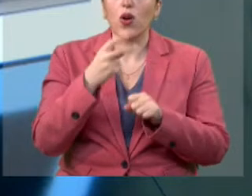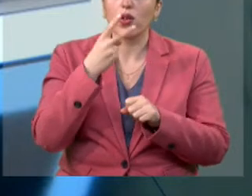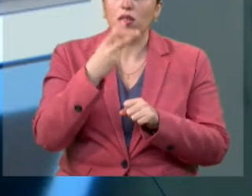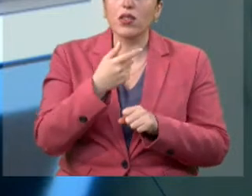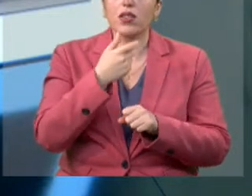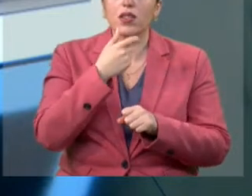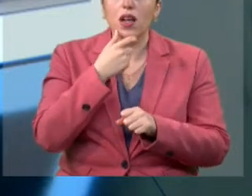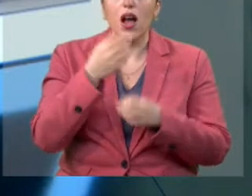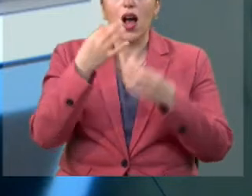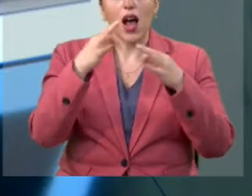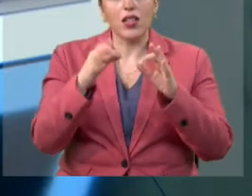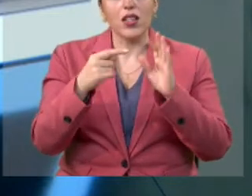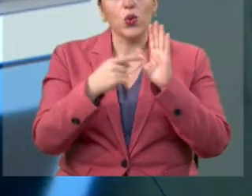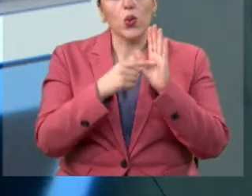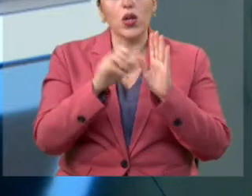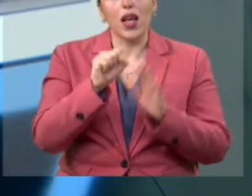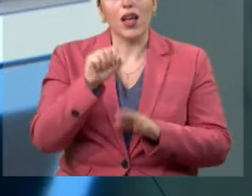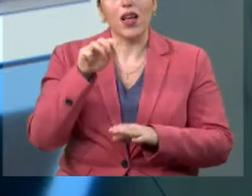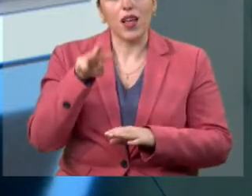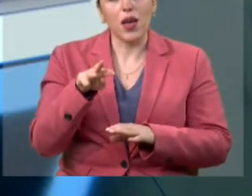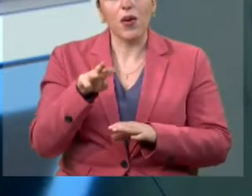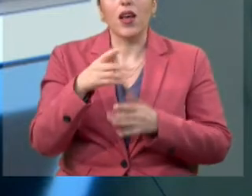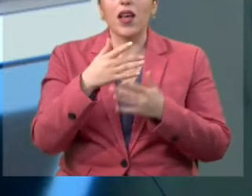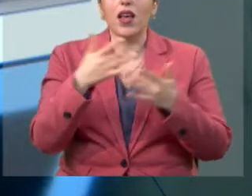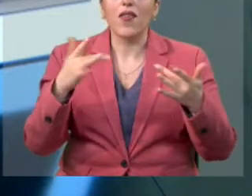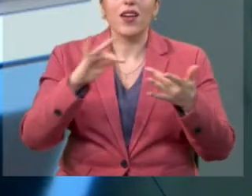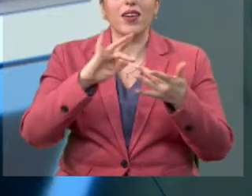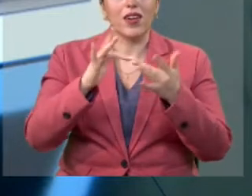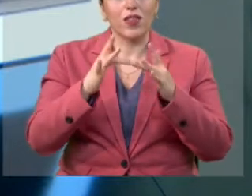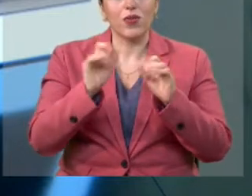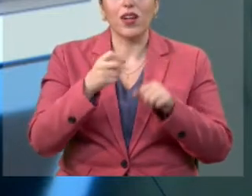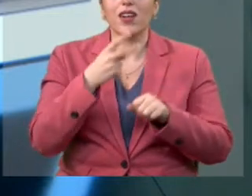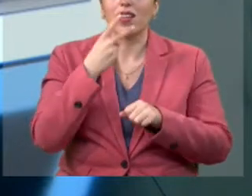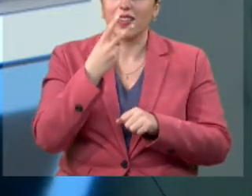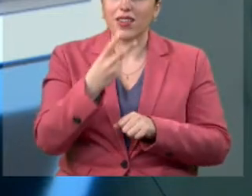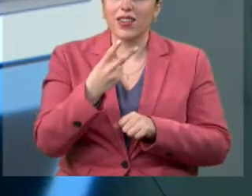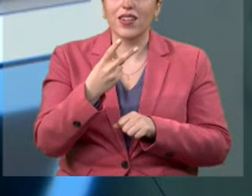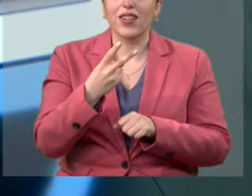ծանոթանալ ազատություն.am կայքից և մեր սոցիալական